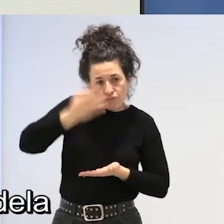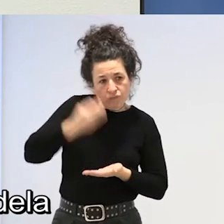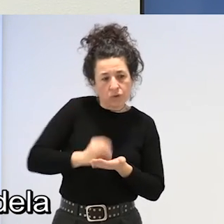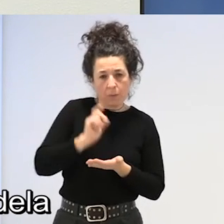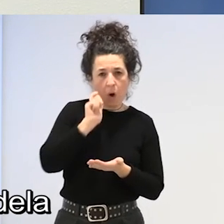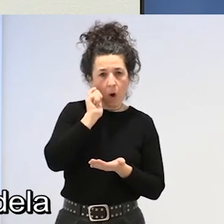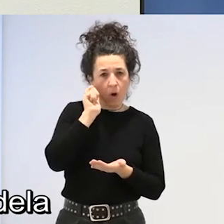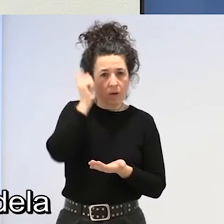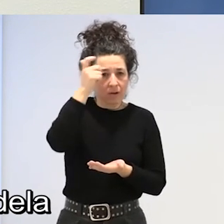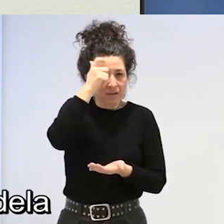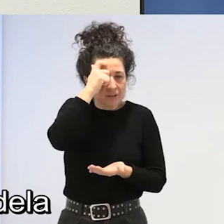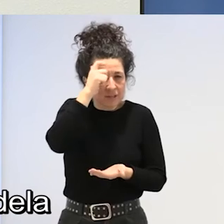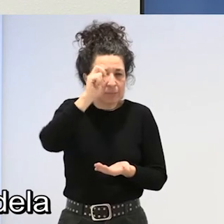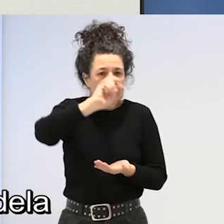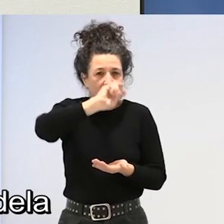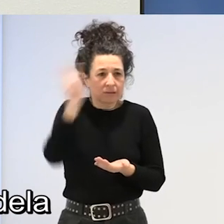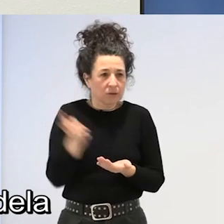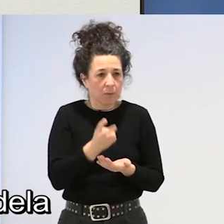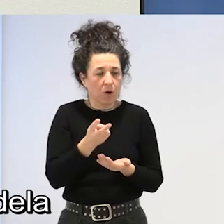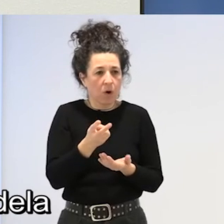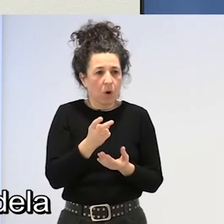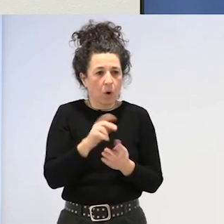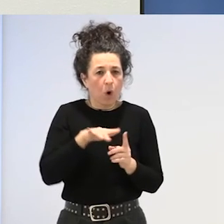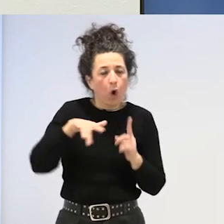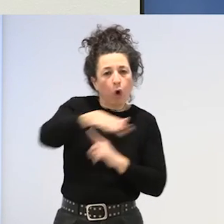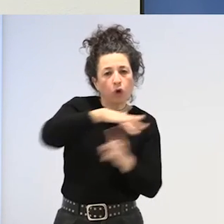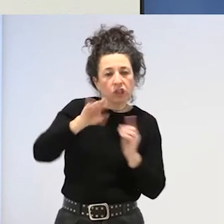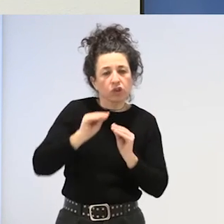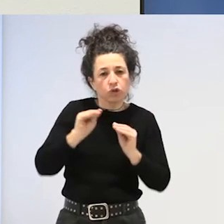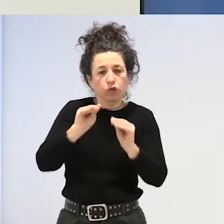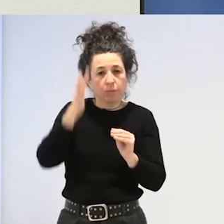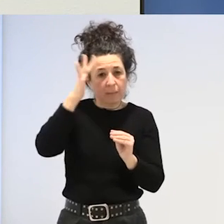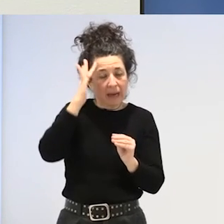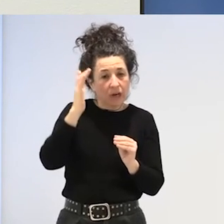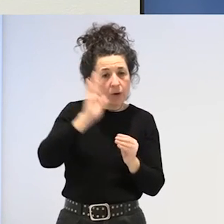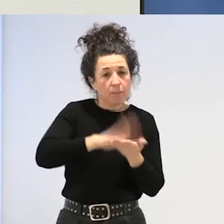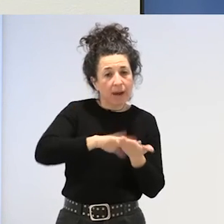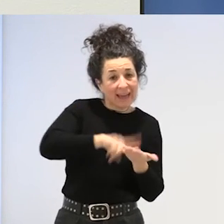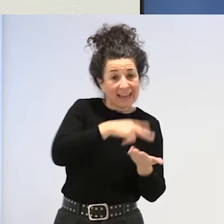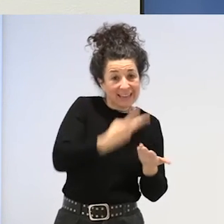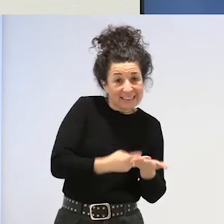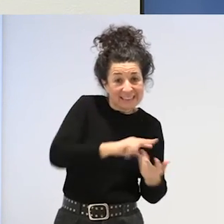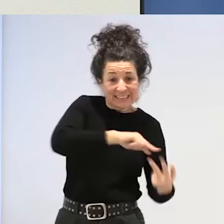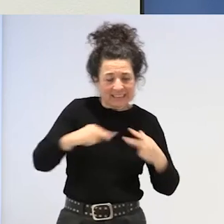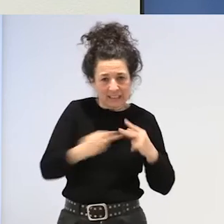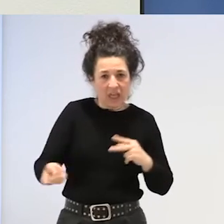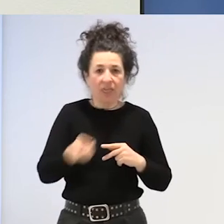eta imaginatzen dut hori nahiko ba, komplikatu izango dela itzultzera, no?